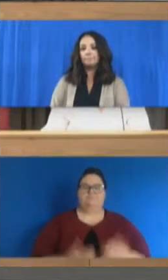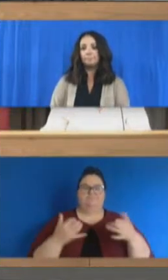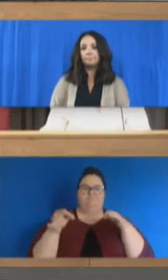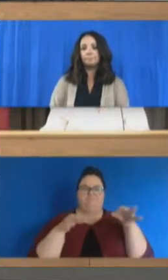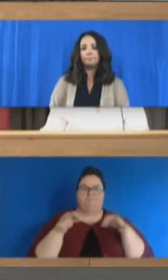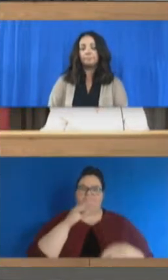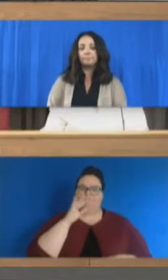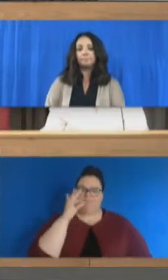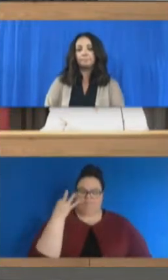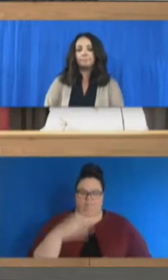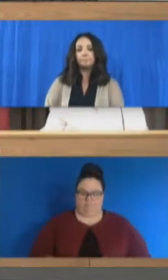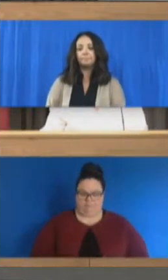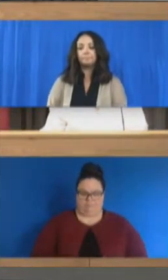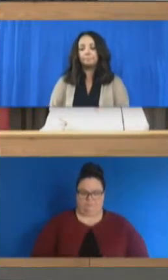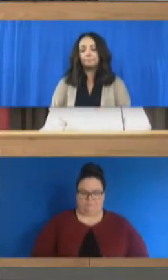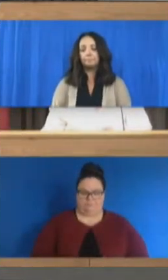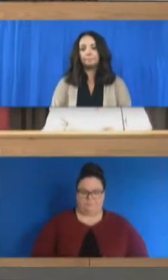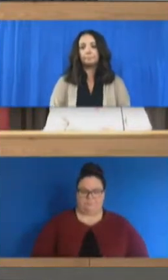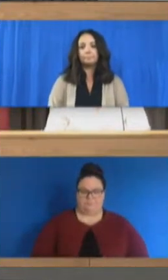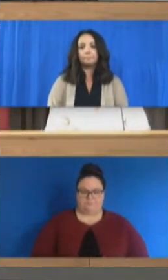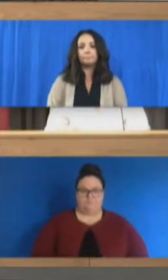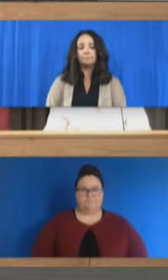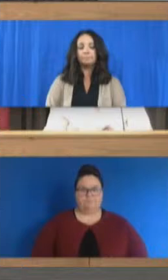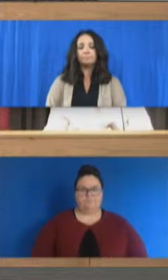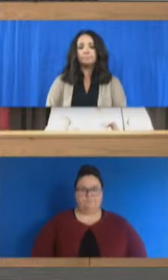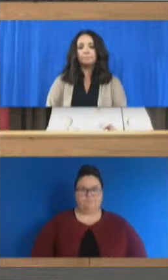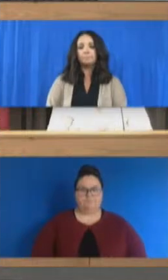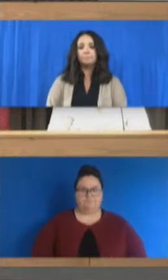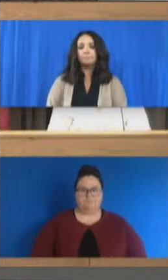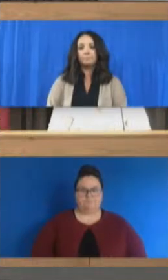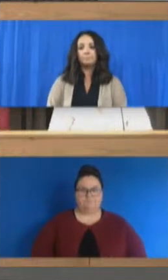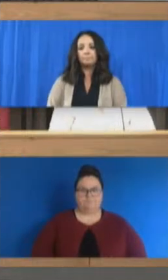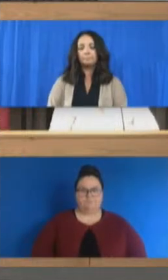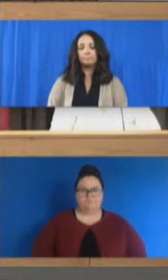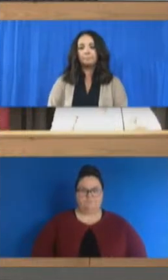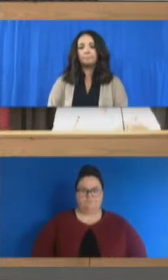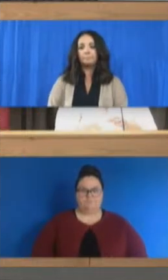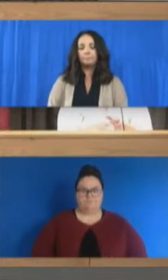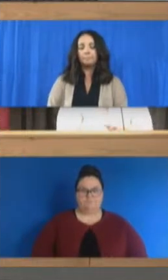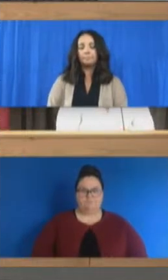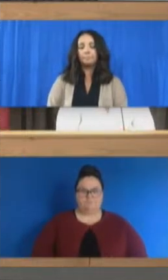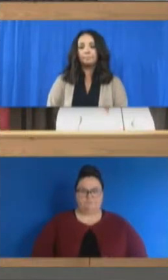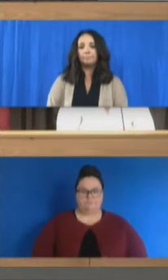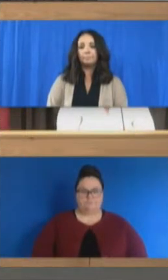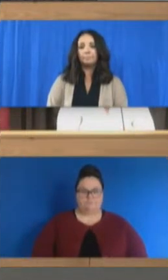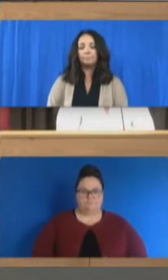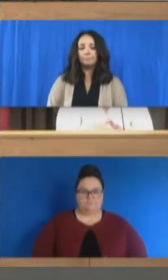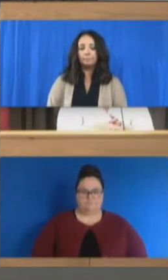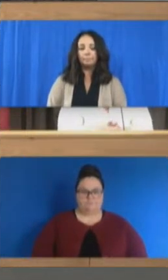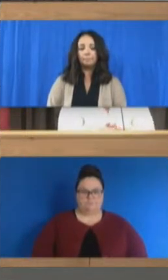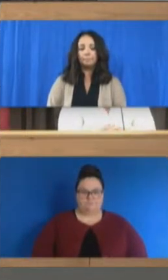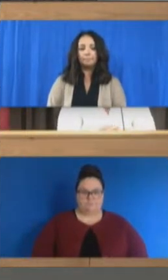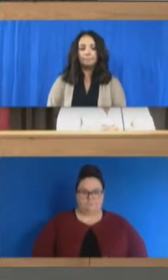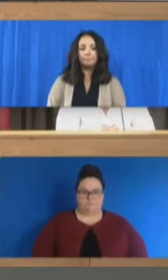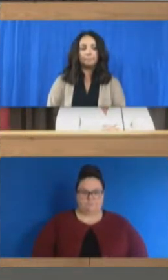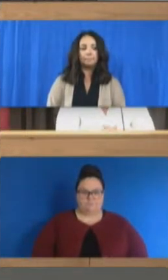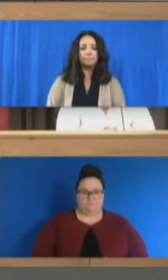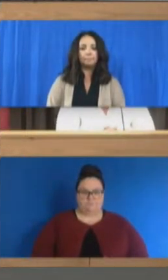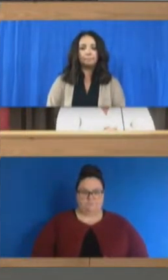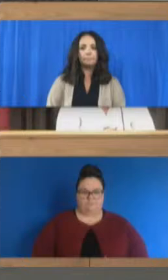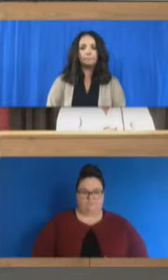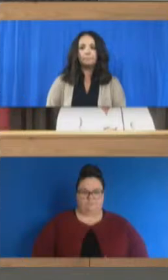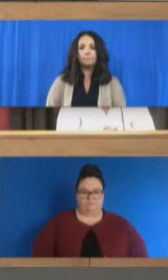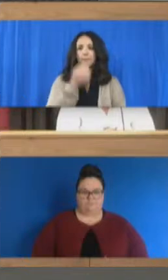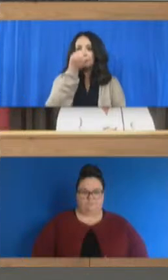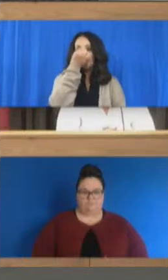Merci, Bruce. J'ai une question pour Dr. Russell. Alors, Dr. Russell, depuis qu'on a atteint 75% pour la